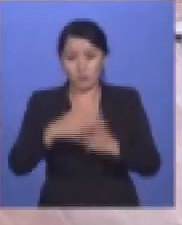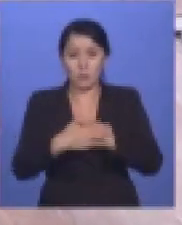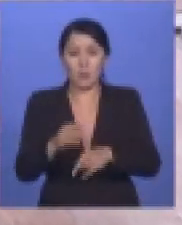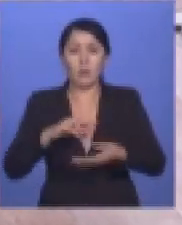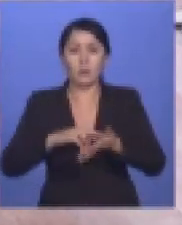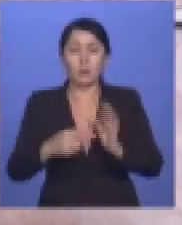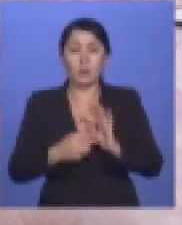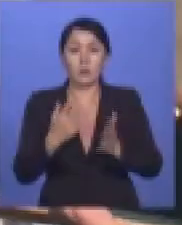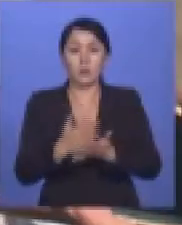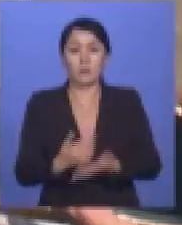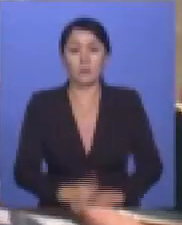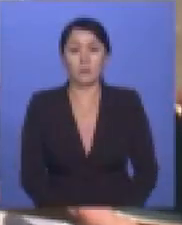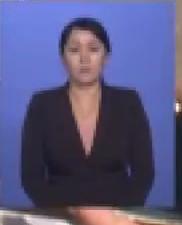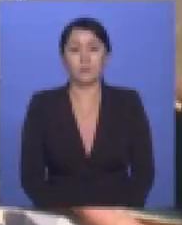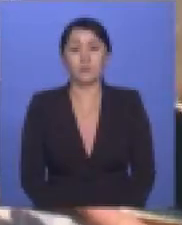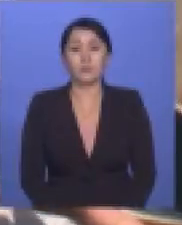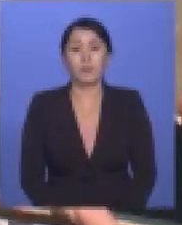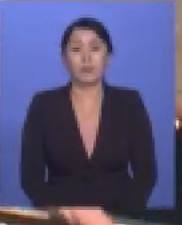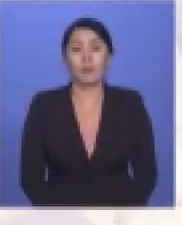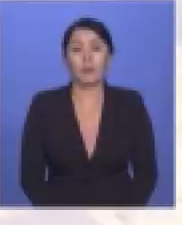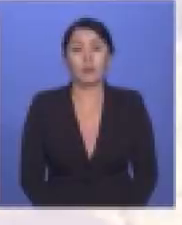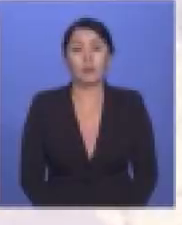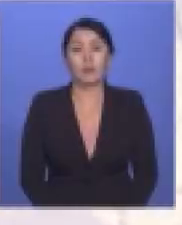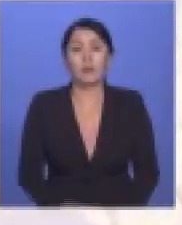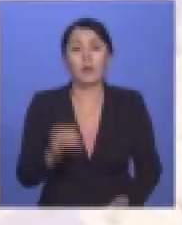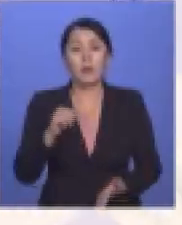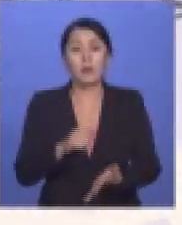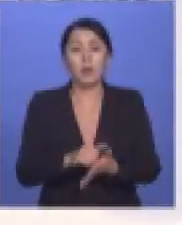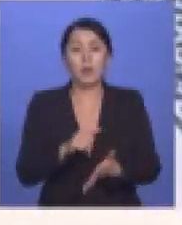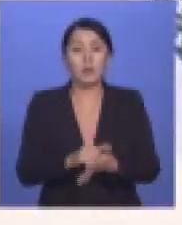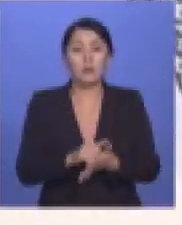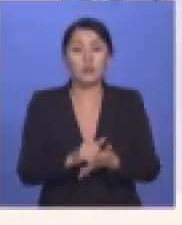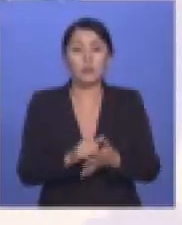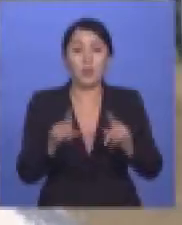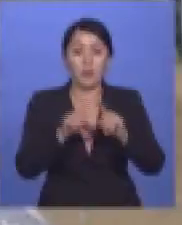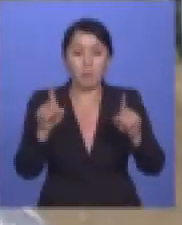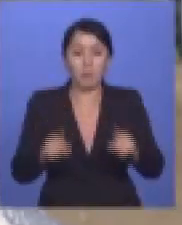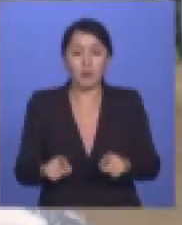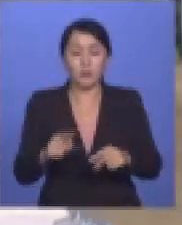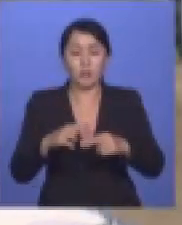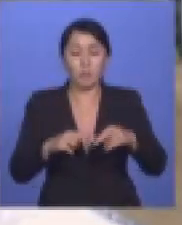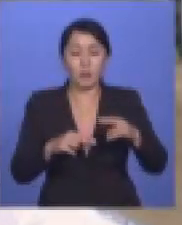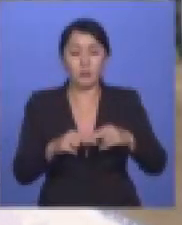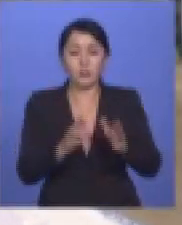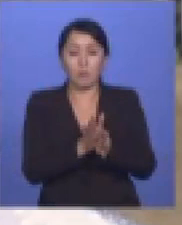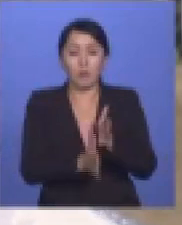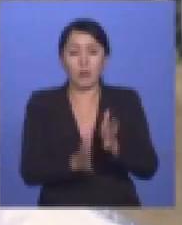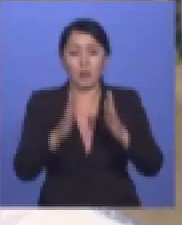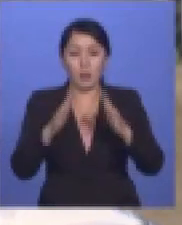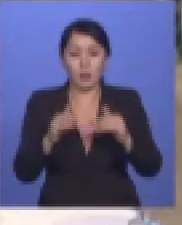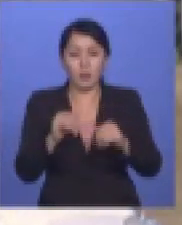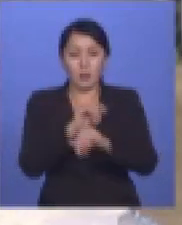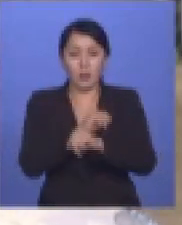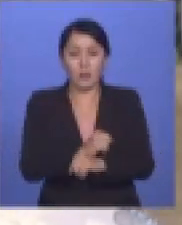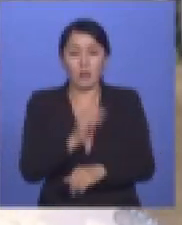деп жоспарланып отыр. Какие работы будут проведены? Смета бойынша нысанның ішкі жөндеу жұмыстарынан қабырғалар мен төбелерді сылау ғана қалып